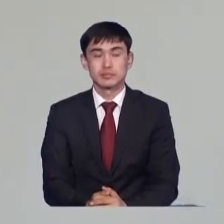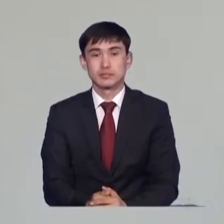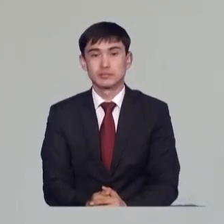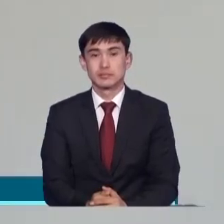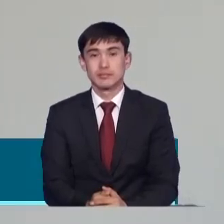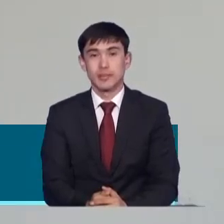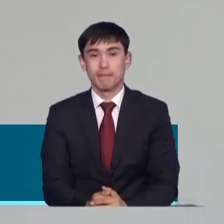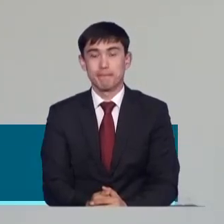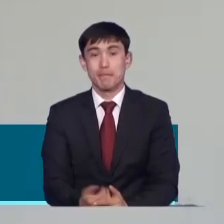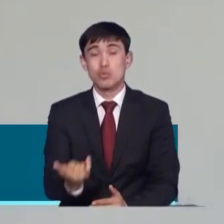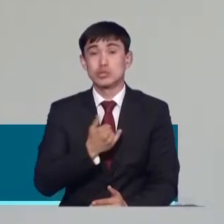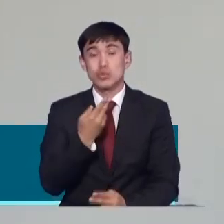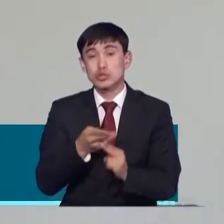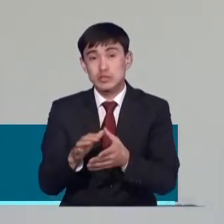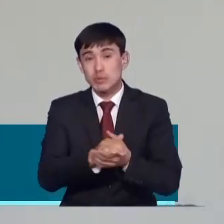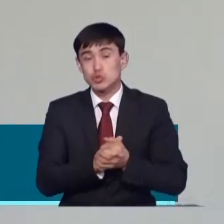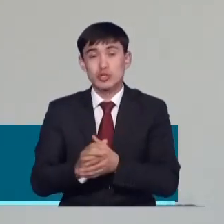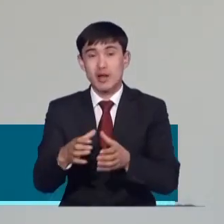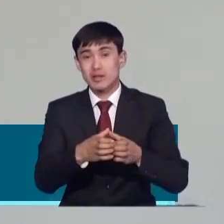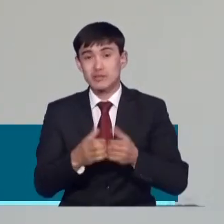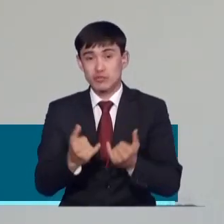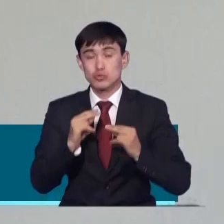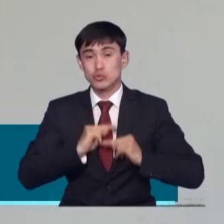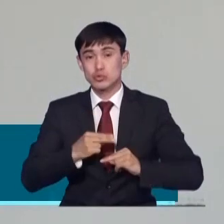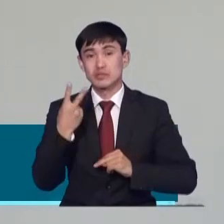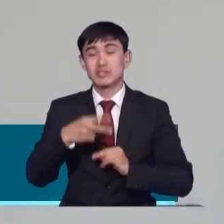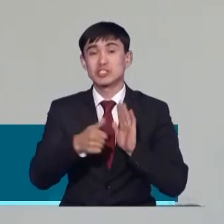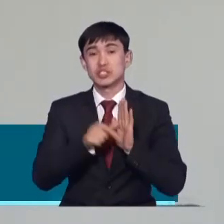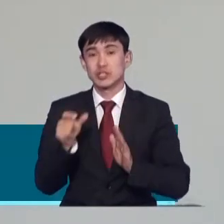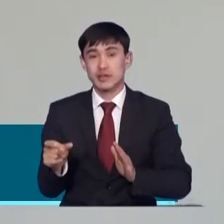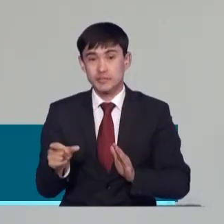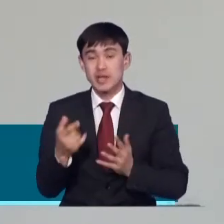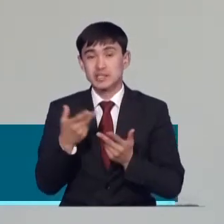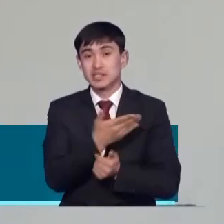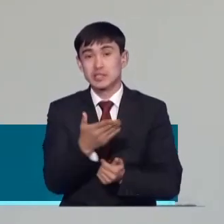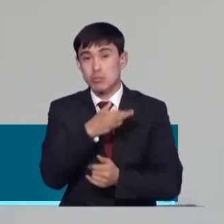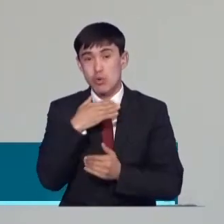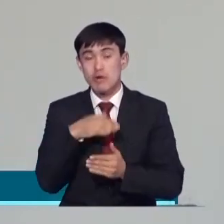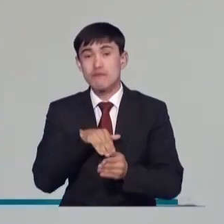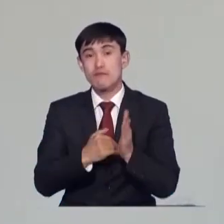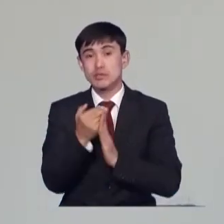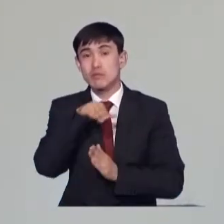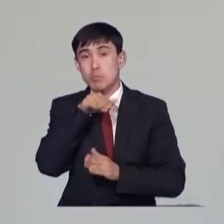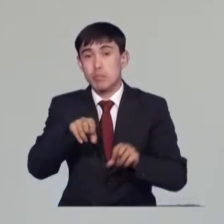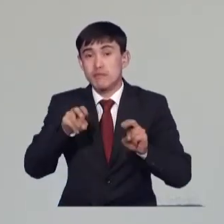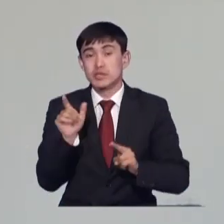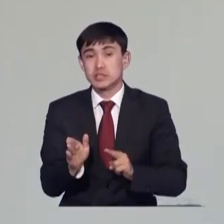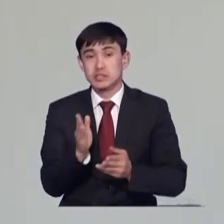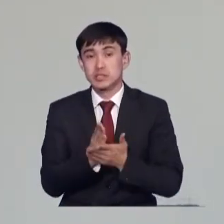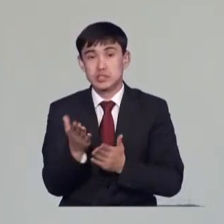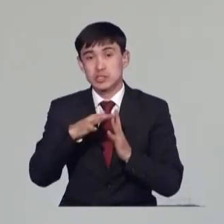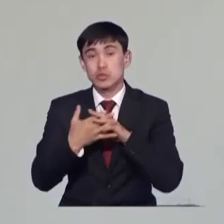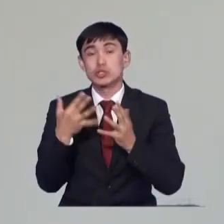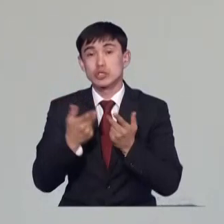ра У нас очень сплочённый коллектив всего здесь трудится 26 человек среди них немало высококвалифицированных специалистов Наше